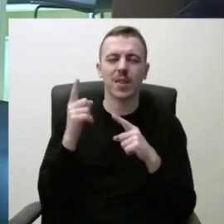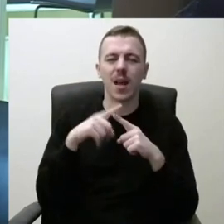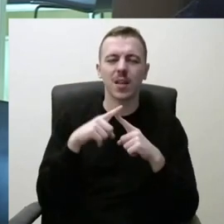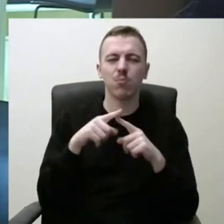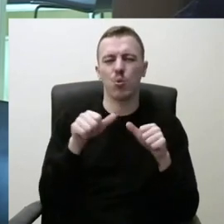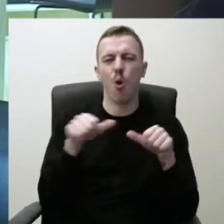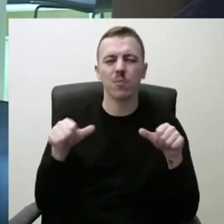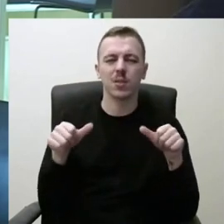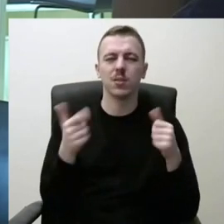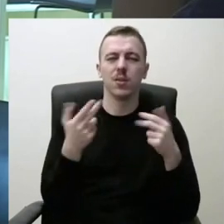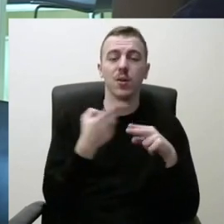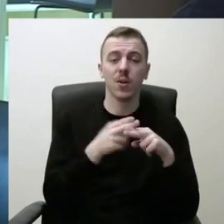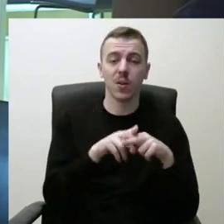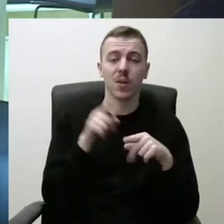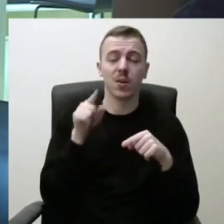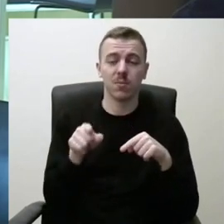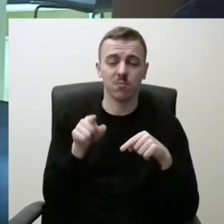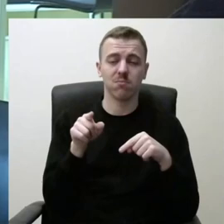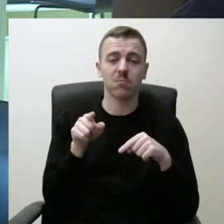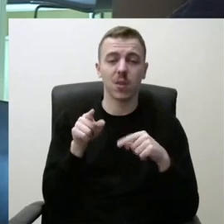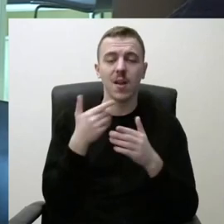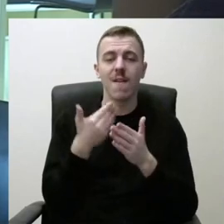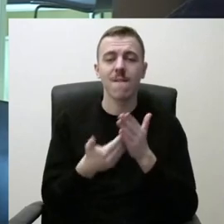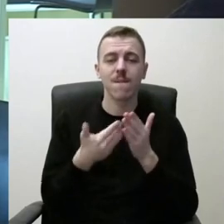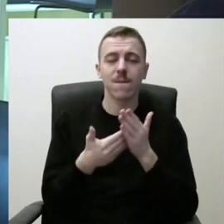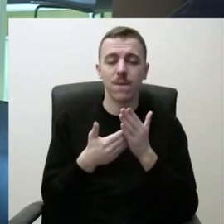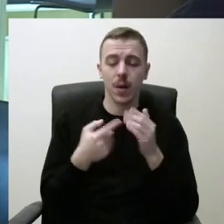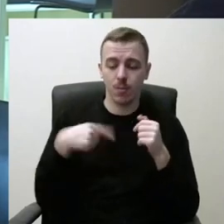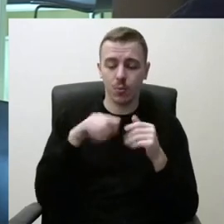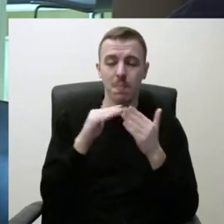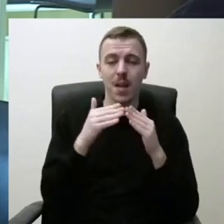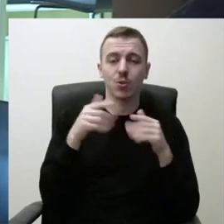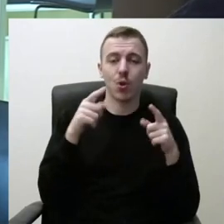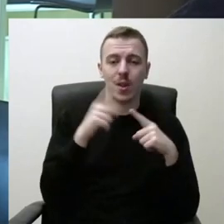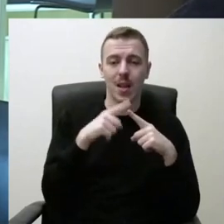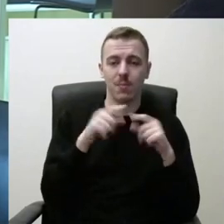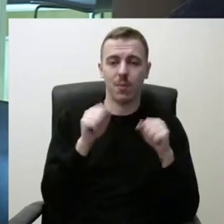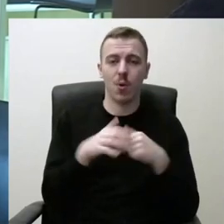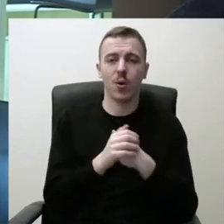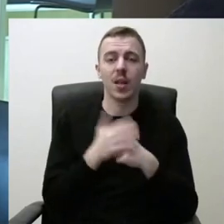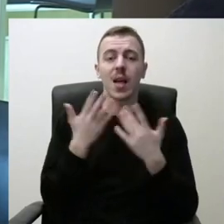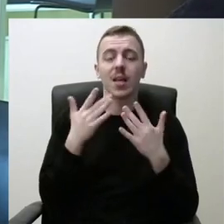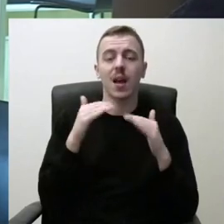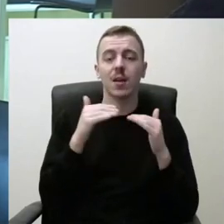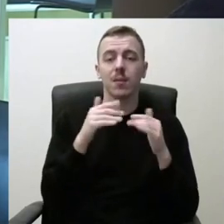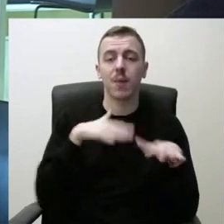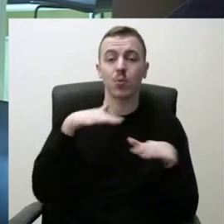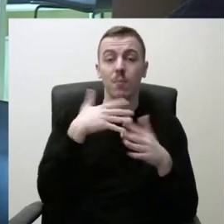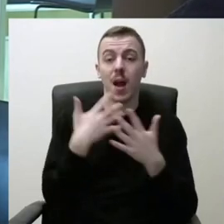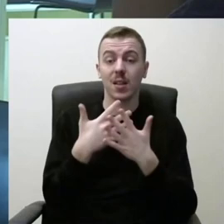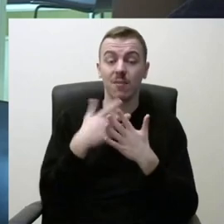kurių būtent yra patariamoji funkcija jau miesto tarybai. Tai kiek tos bendruomenės lygiai taip pat aktyviai